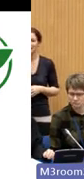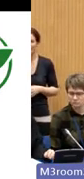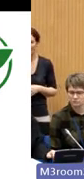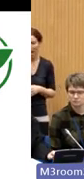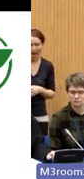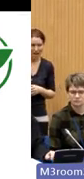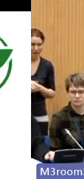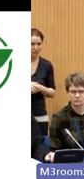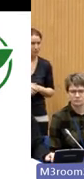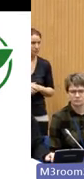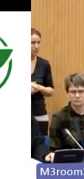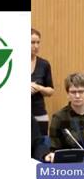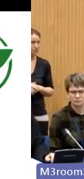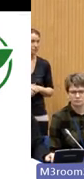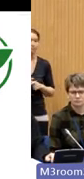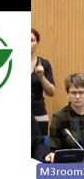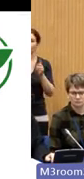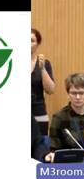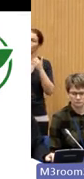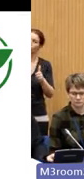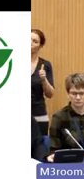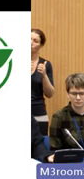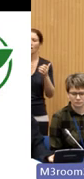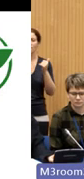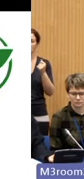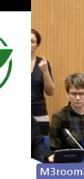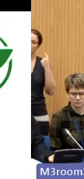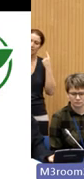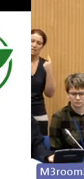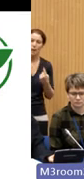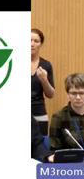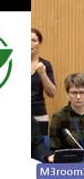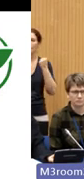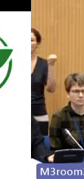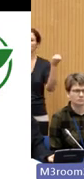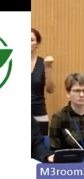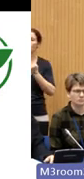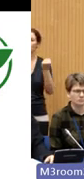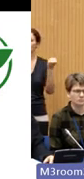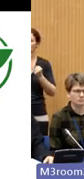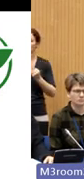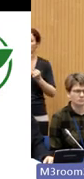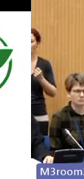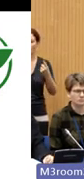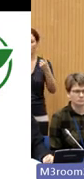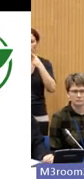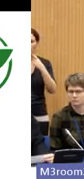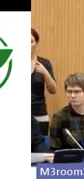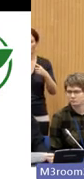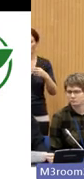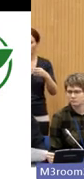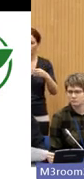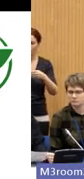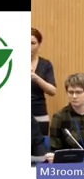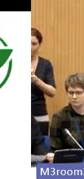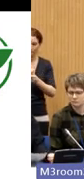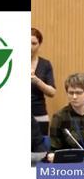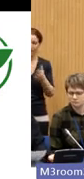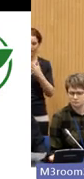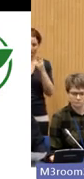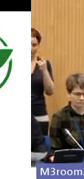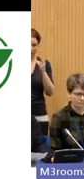Schwörer, die darüber berichten wird, wie sie selbst an einem politischen Fachgespräch teilgenommen hat und was ihr dabei